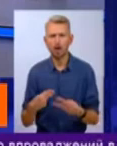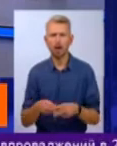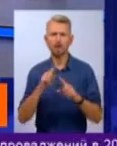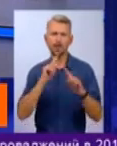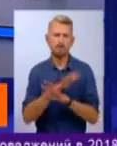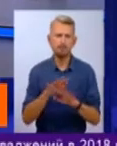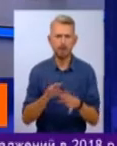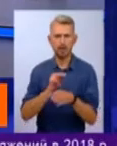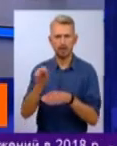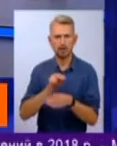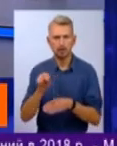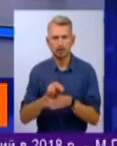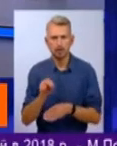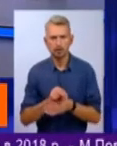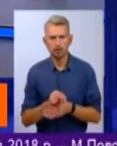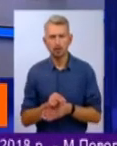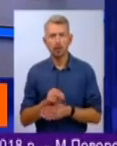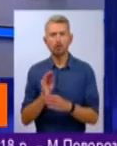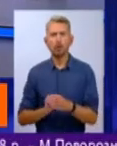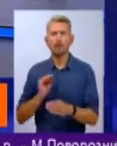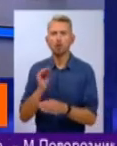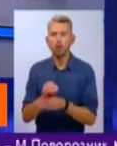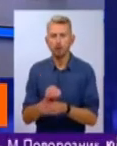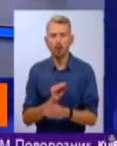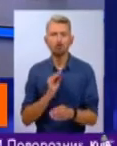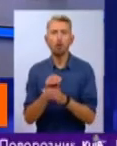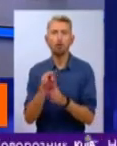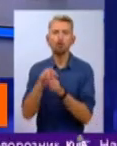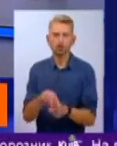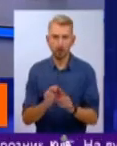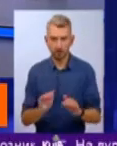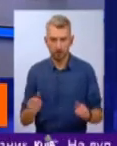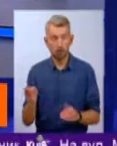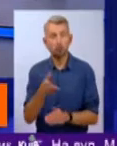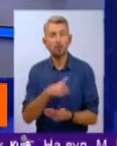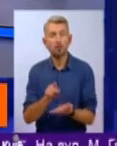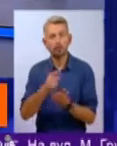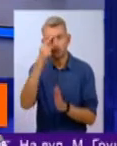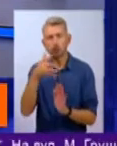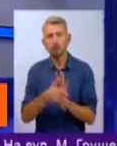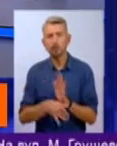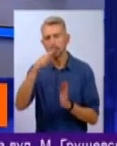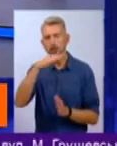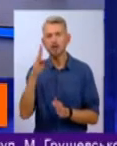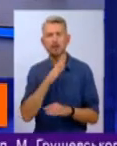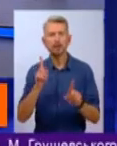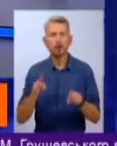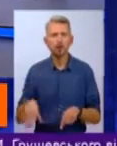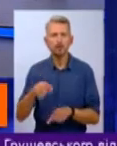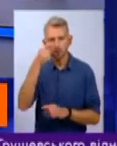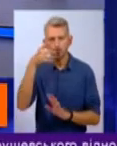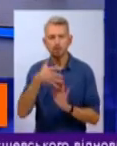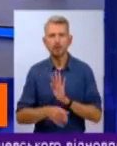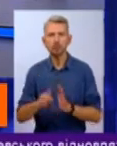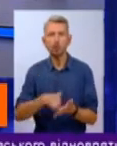і так далі, і так далі, і так далі. Тобто додаткові догружають дітей. Тому ми повинні розуміти, і батьки також, і всі розуміти,